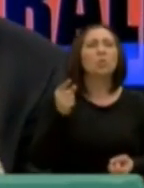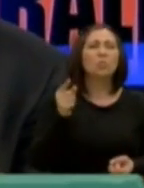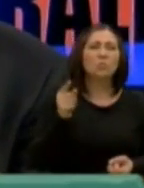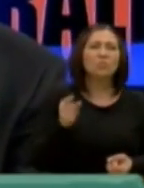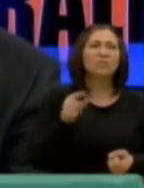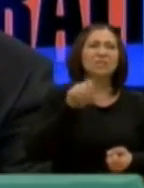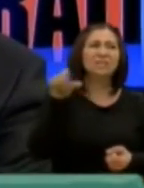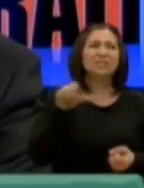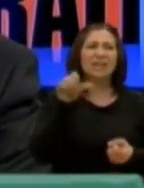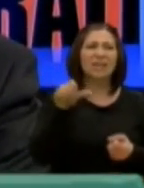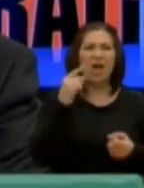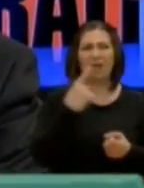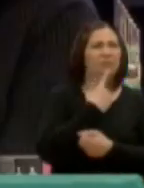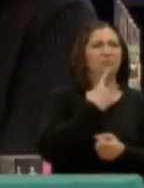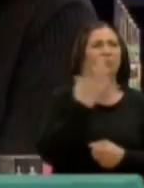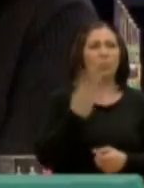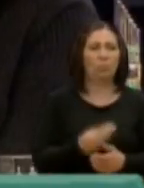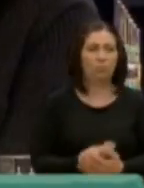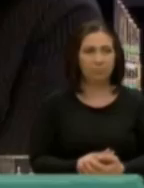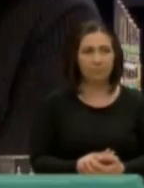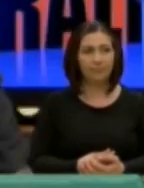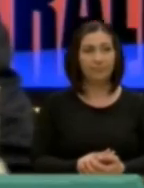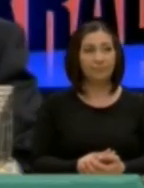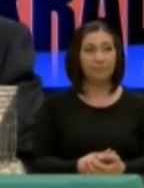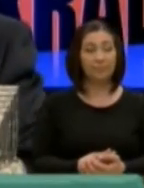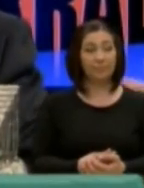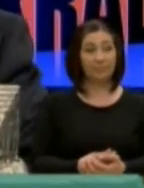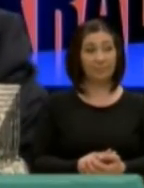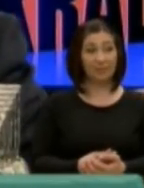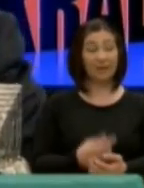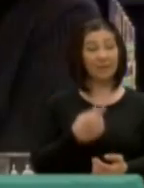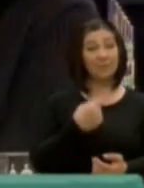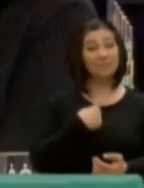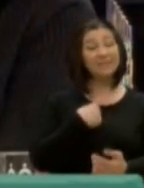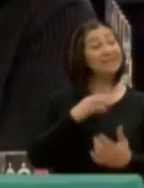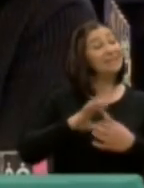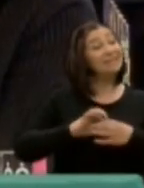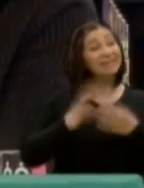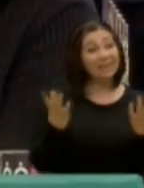mideye giren o yağlar da cam oluyor. Ha. Canım bu lezzet üretmek ciddi demek. Bir zaman neden